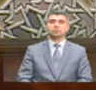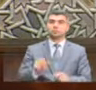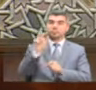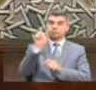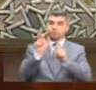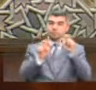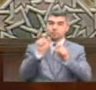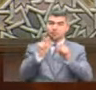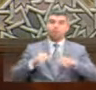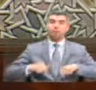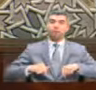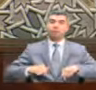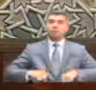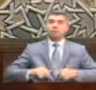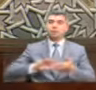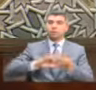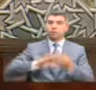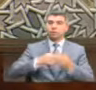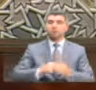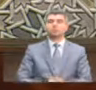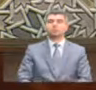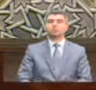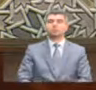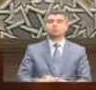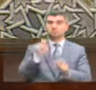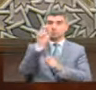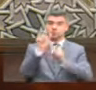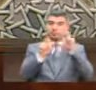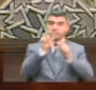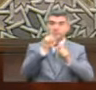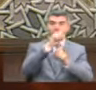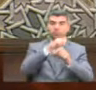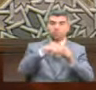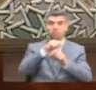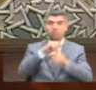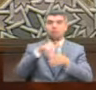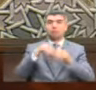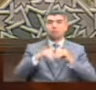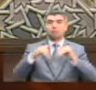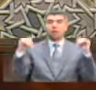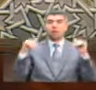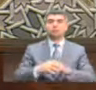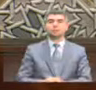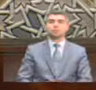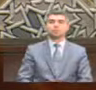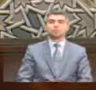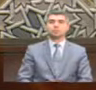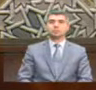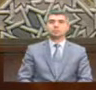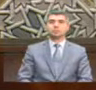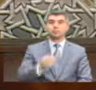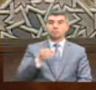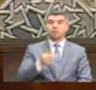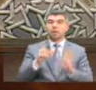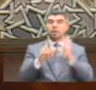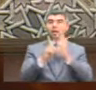السادة الوزراء المحترمون، السيدات والسادة النواب المحترمون، طبقاً